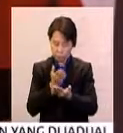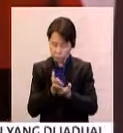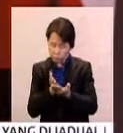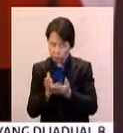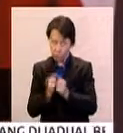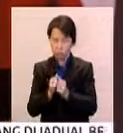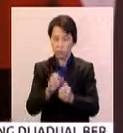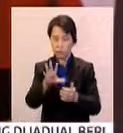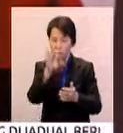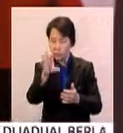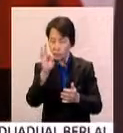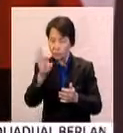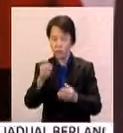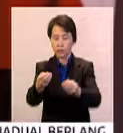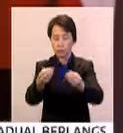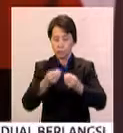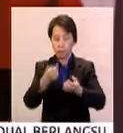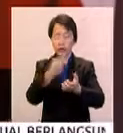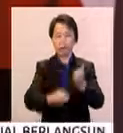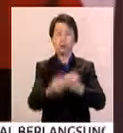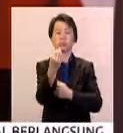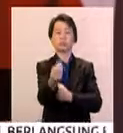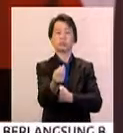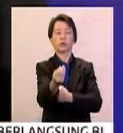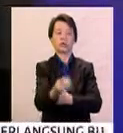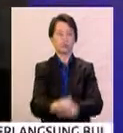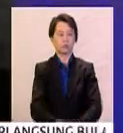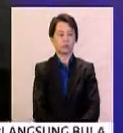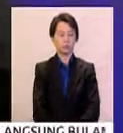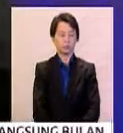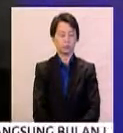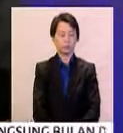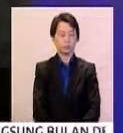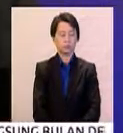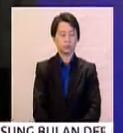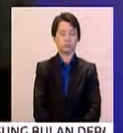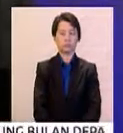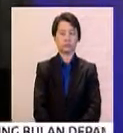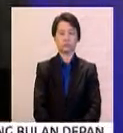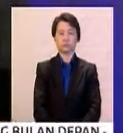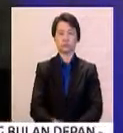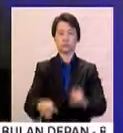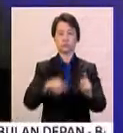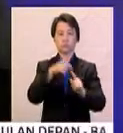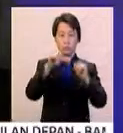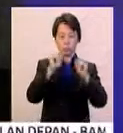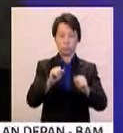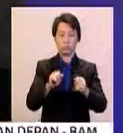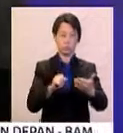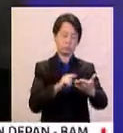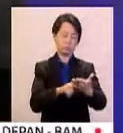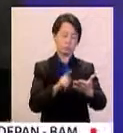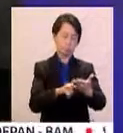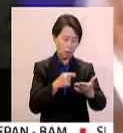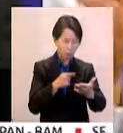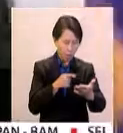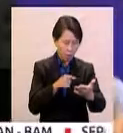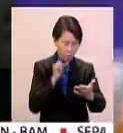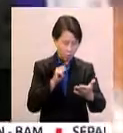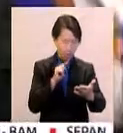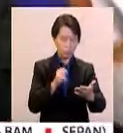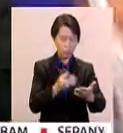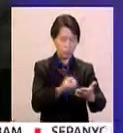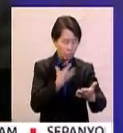dengan memilih premis yang menawarkan harga yang berpatutan. Bila dia boleh membuat pilihan sebab Price Catcher ini